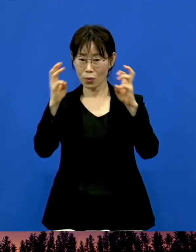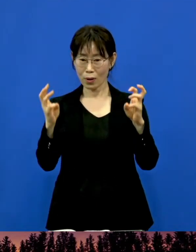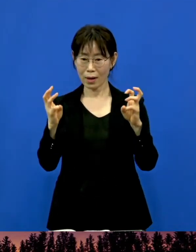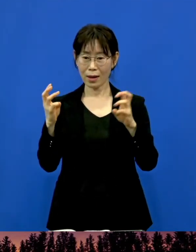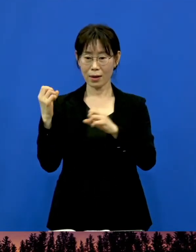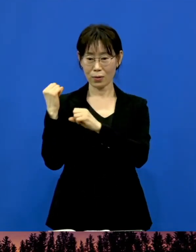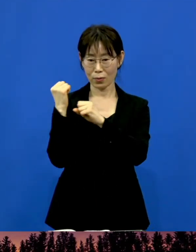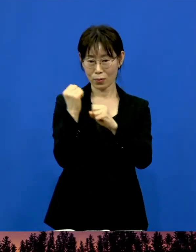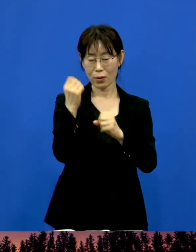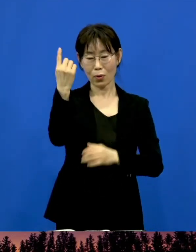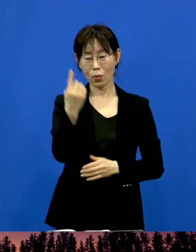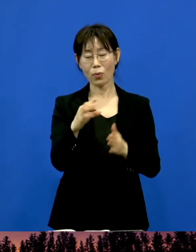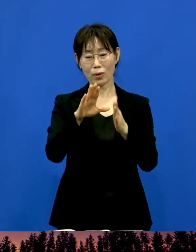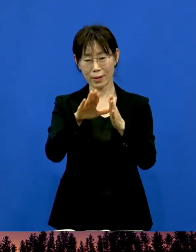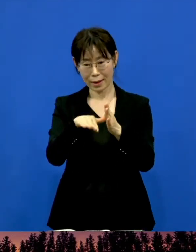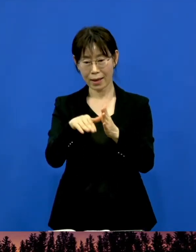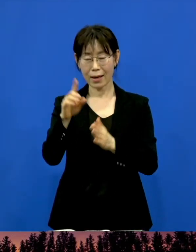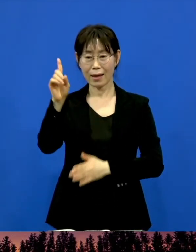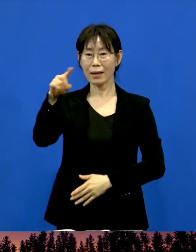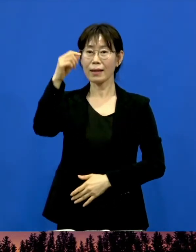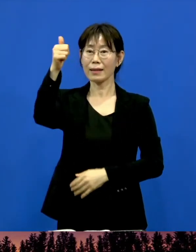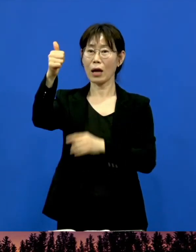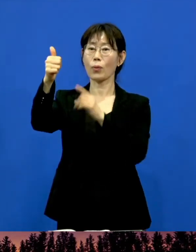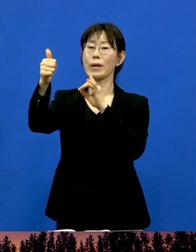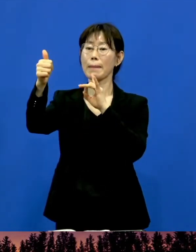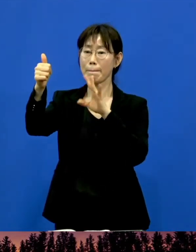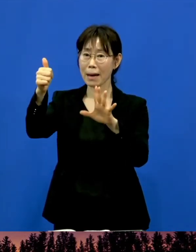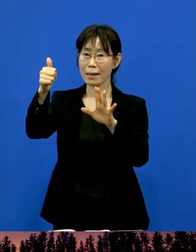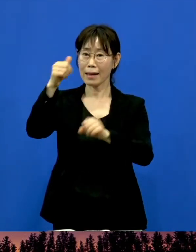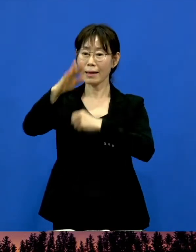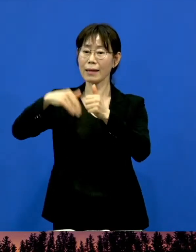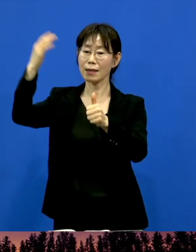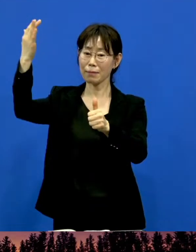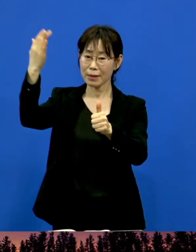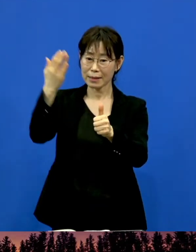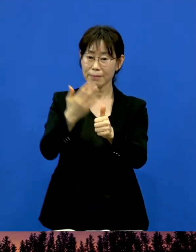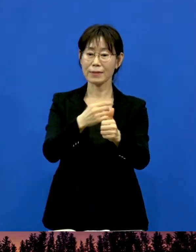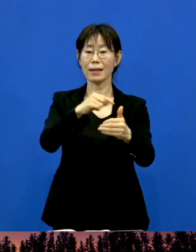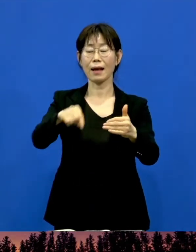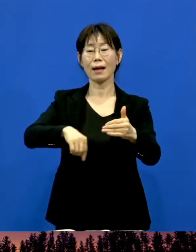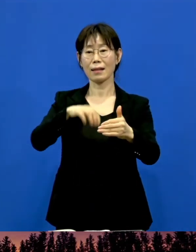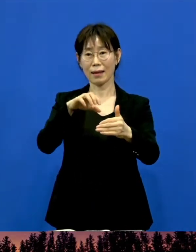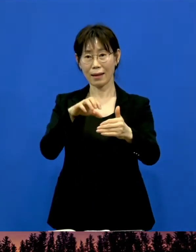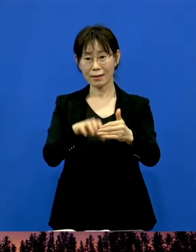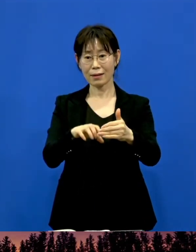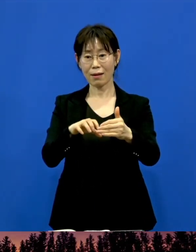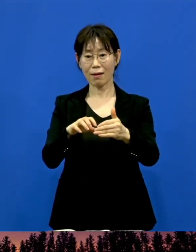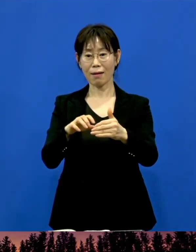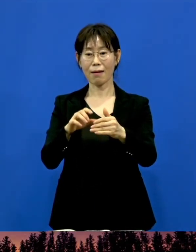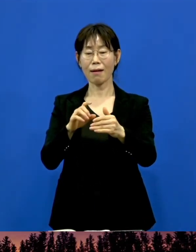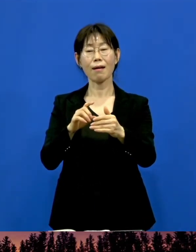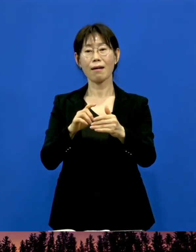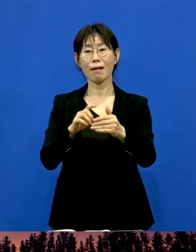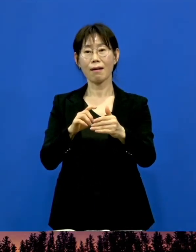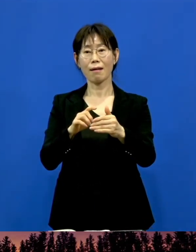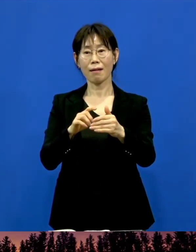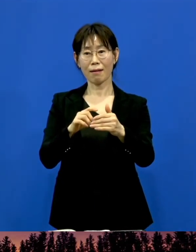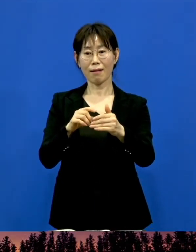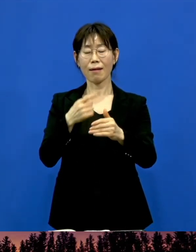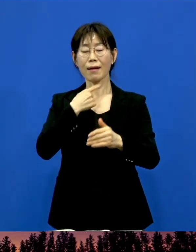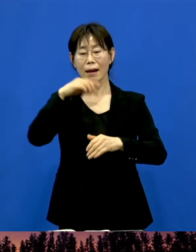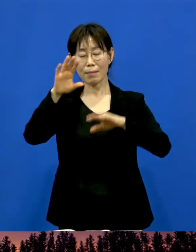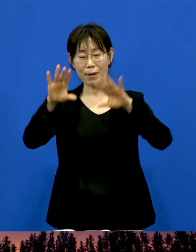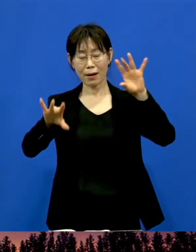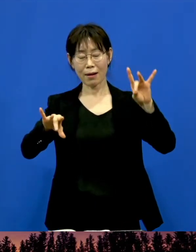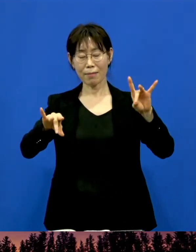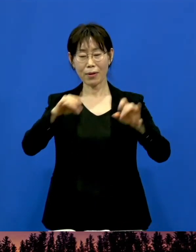유일하게 다윗만이 그 하나님의 임재 안에서, 그리고 그 법궤가 돌아오는 것을 갈망하고